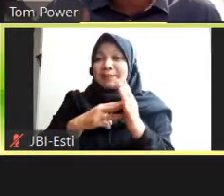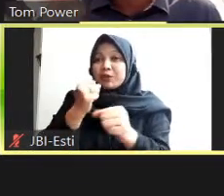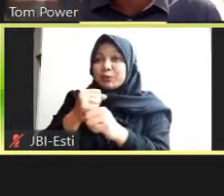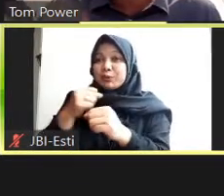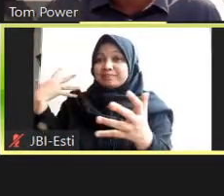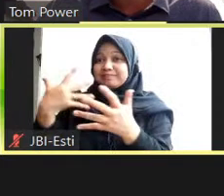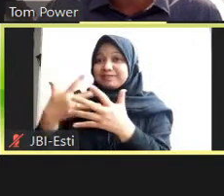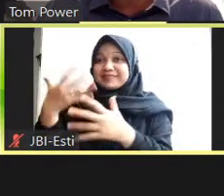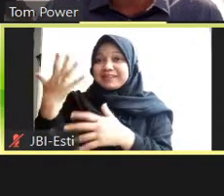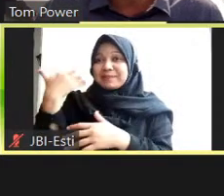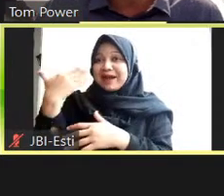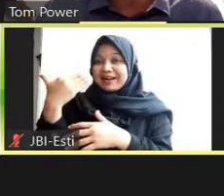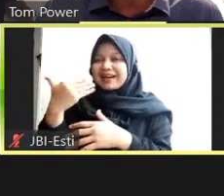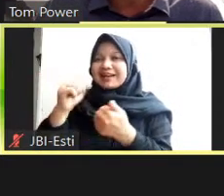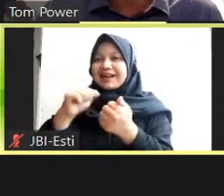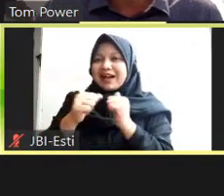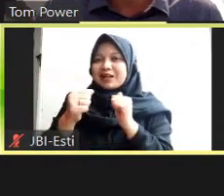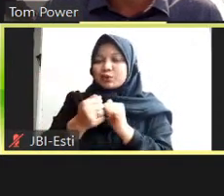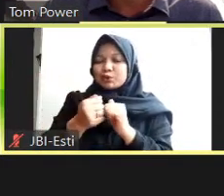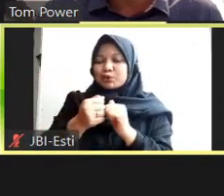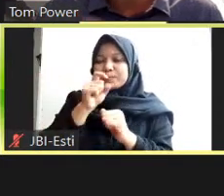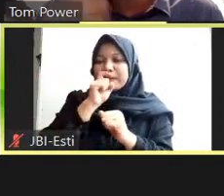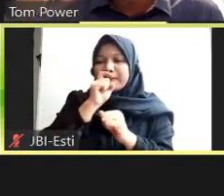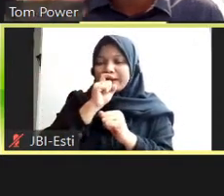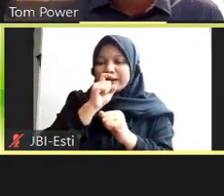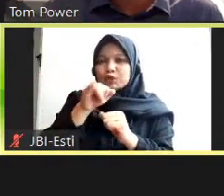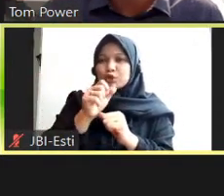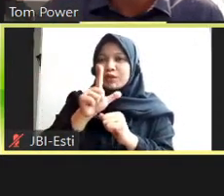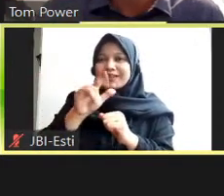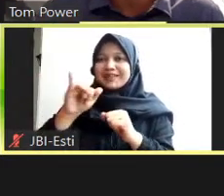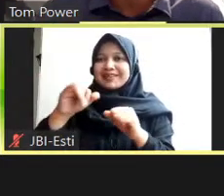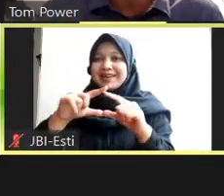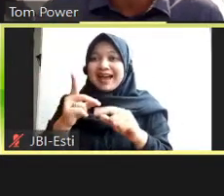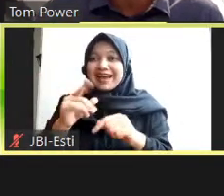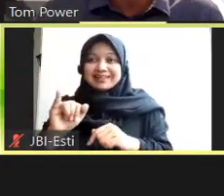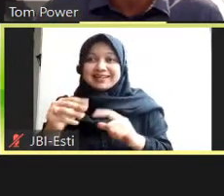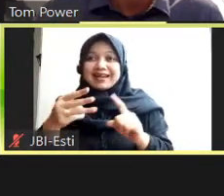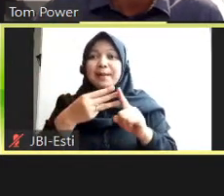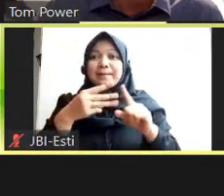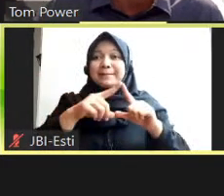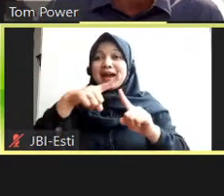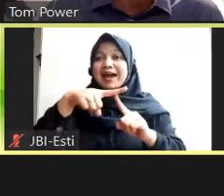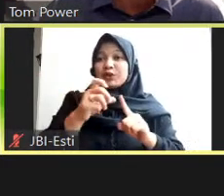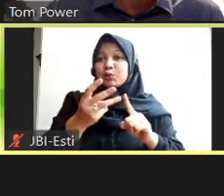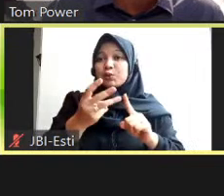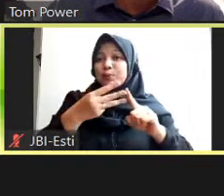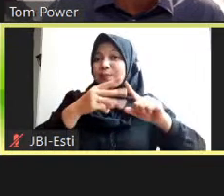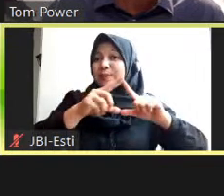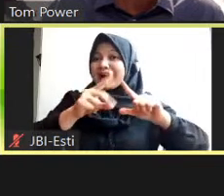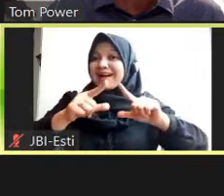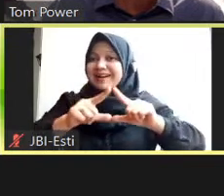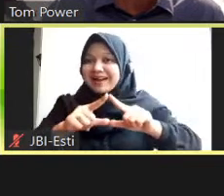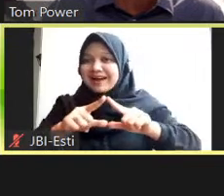Batubara, tetapi kita masih menunggu perkembangannya seperti apa ke depan.